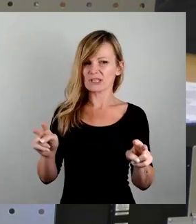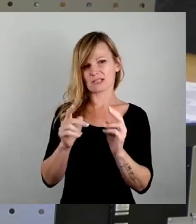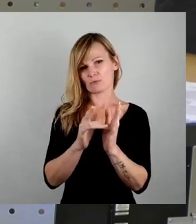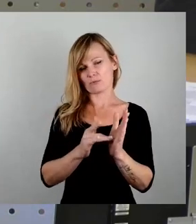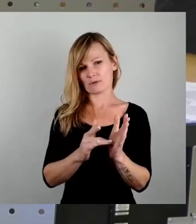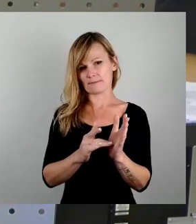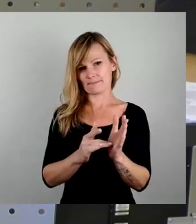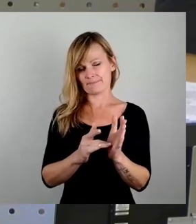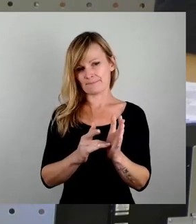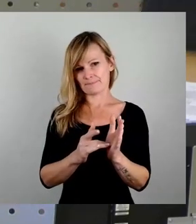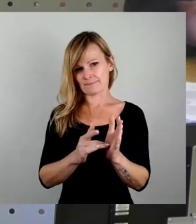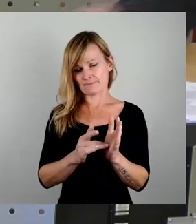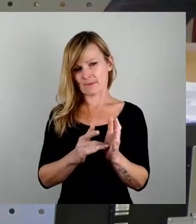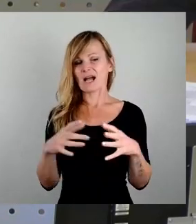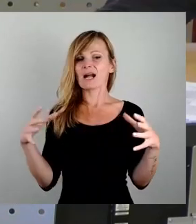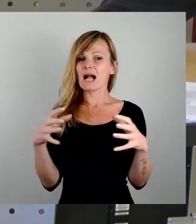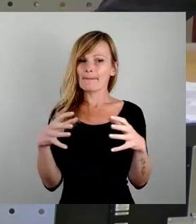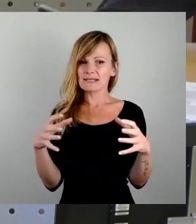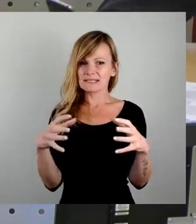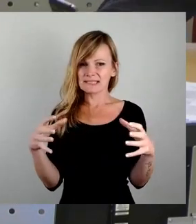die Kapazitäten unserer wachsenden Stadt